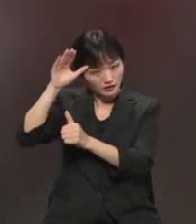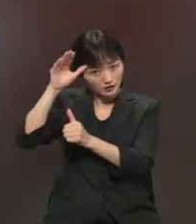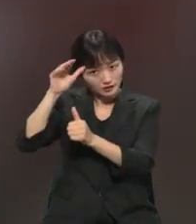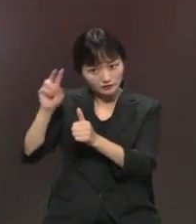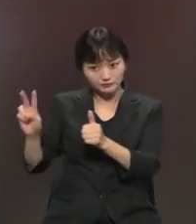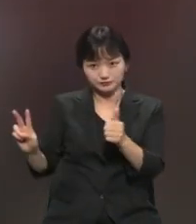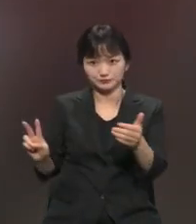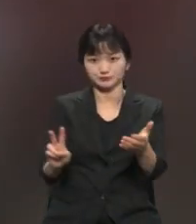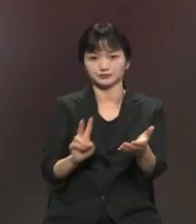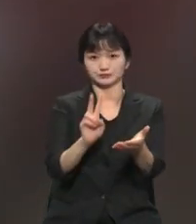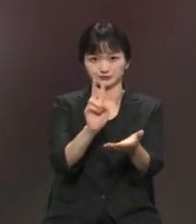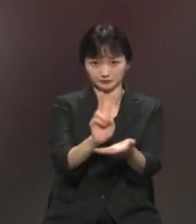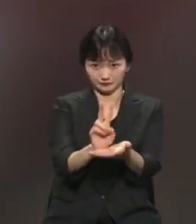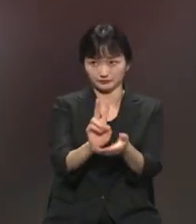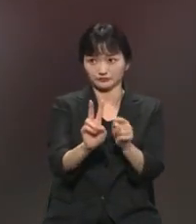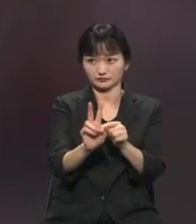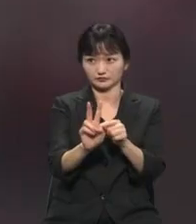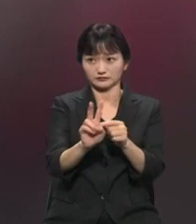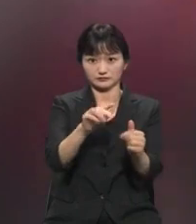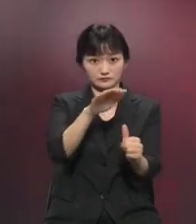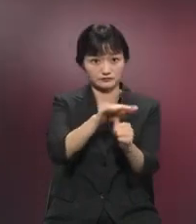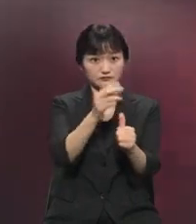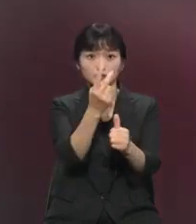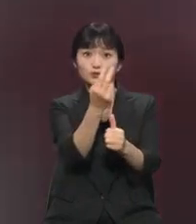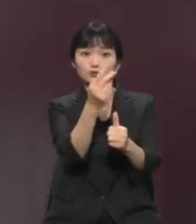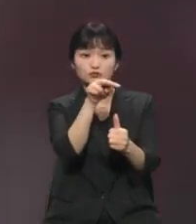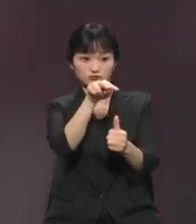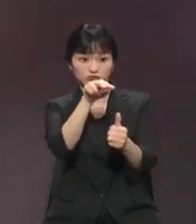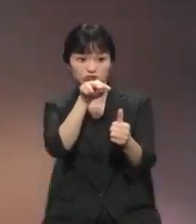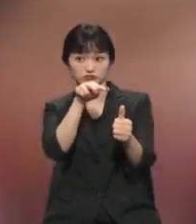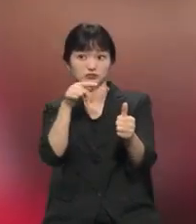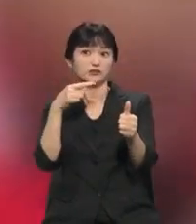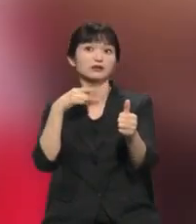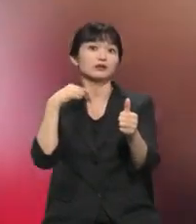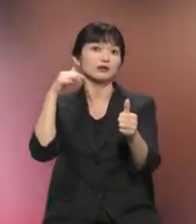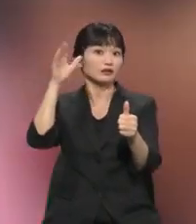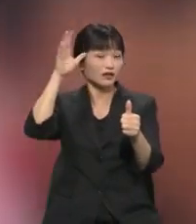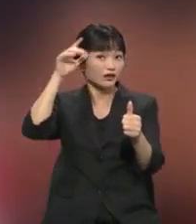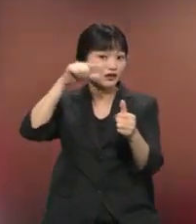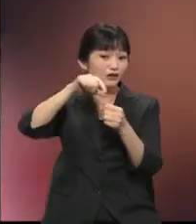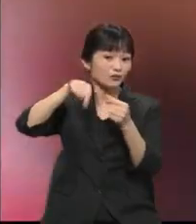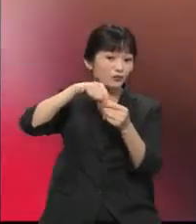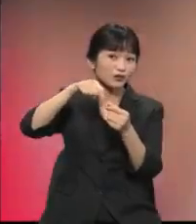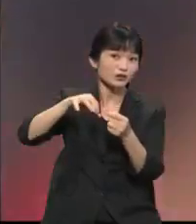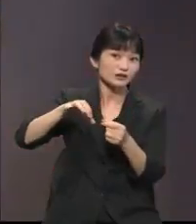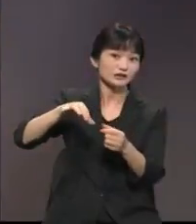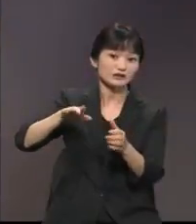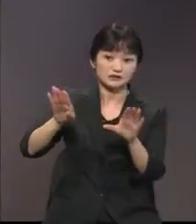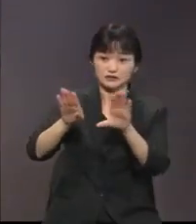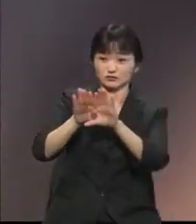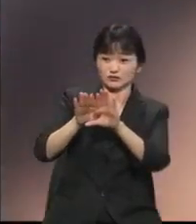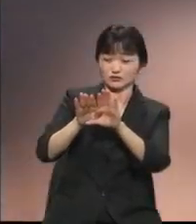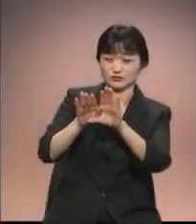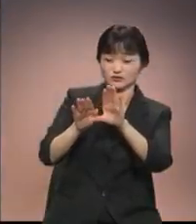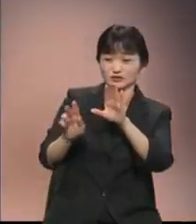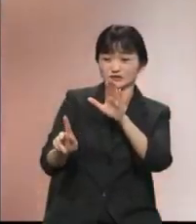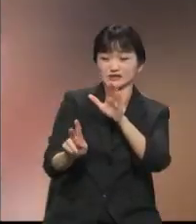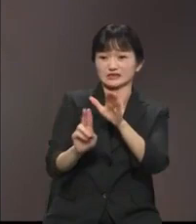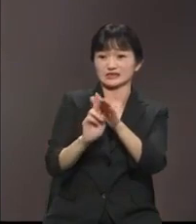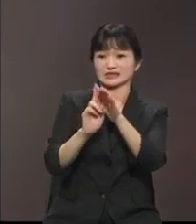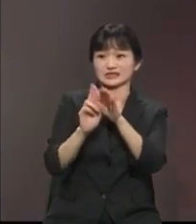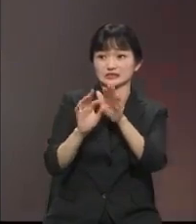함께 탑승하죠. 그런데 이 소년이 거울을 보는 사이에 강아지 목줄이 엘리베이터의 문에 끼어버렸고요. 그대로 문이